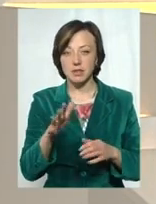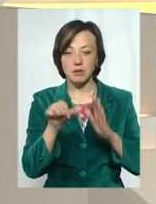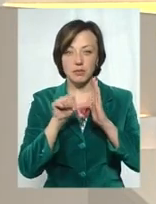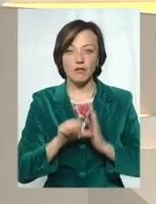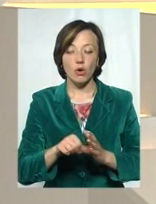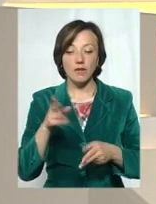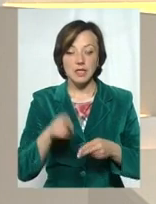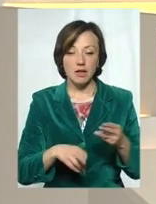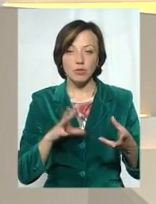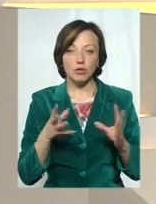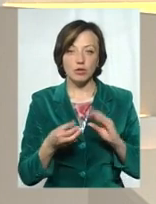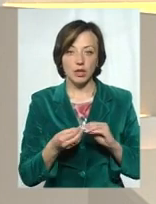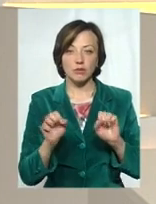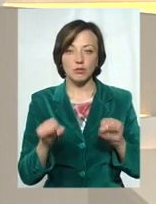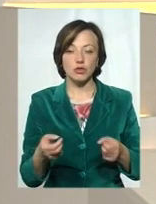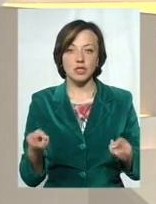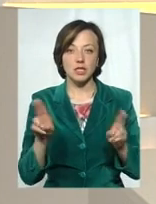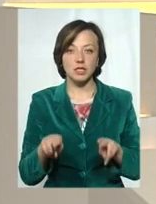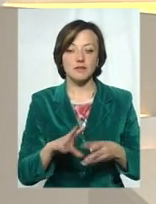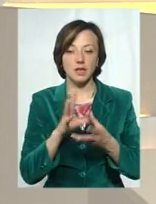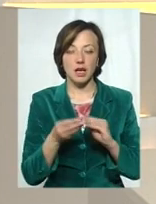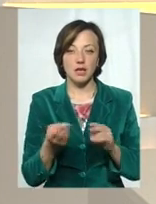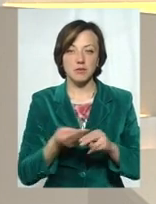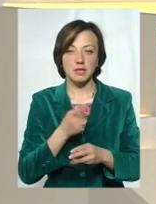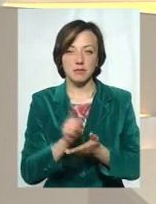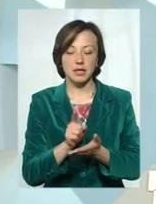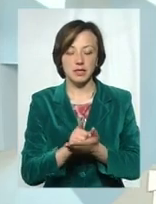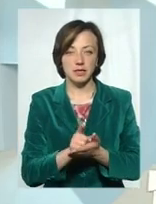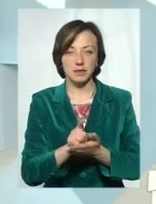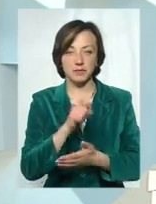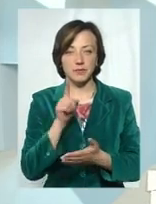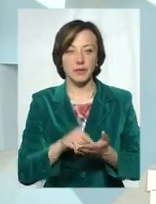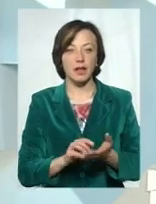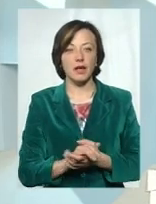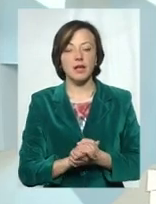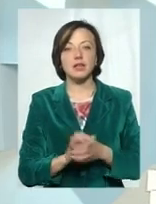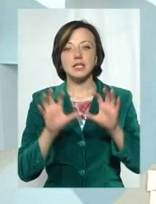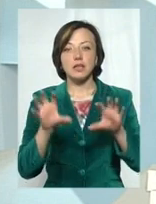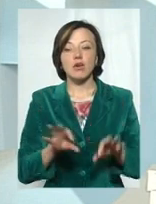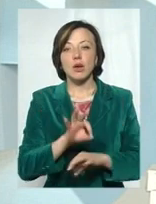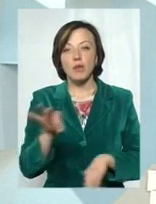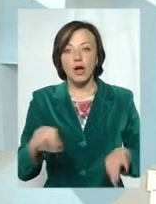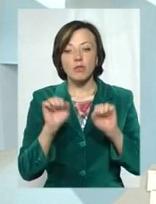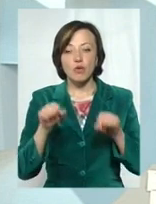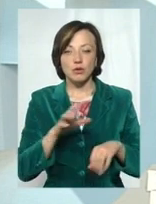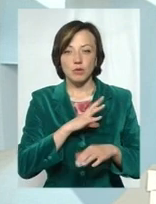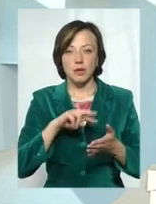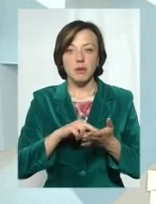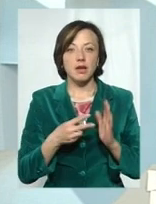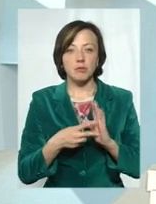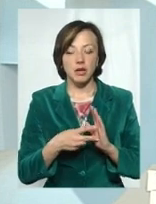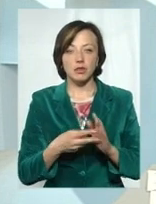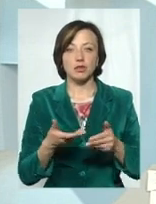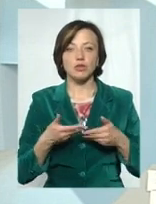вони в кінцевому результаті можуть залишитися взагалі без пенсії? Ну, законопроектом може бути передбачено, ну, так як